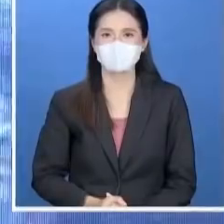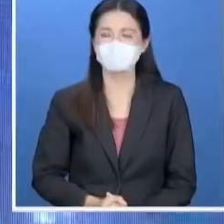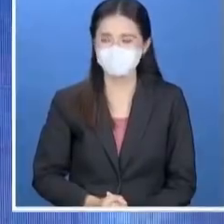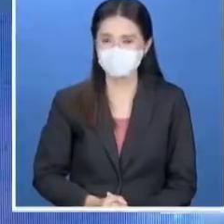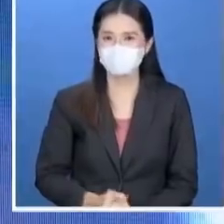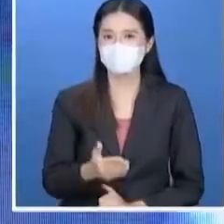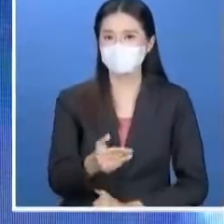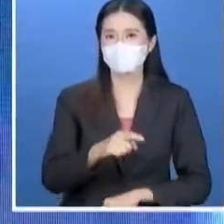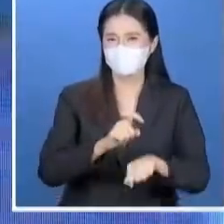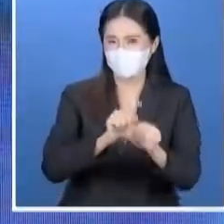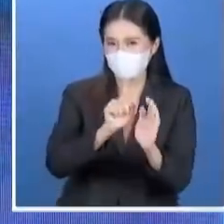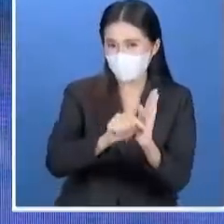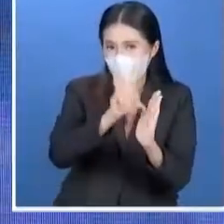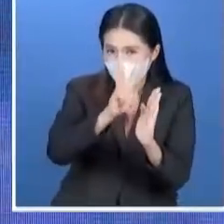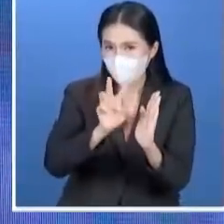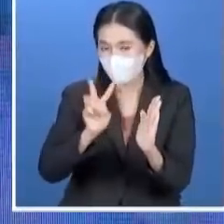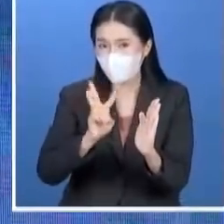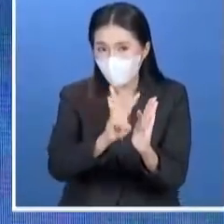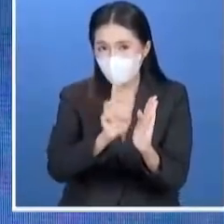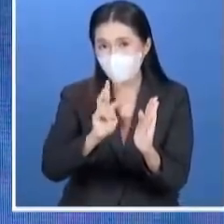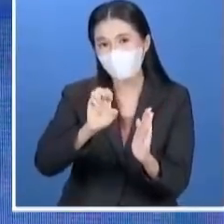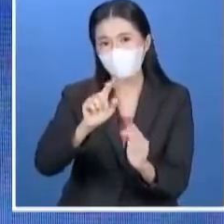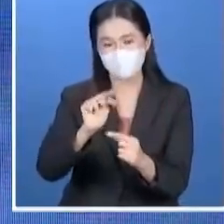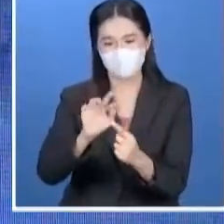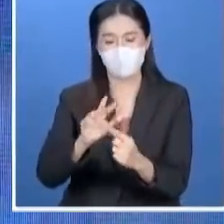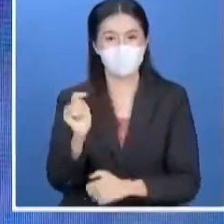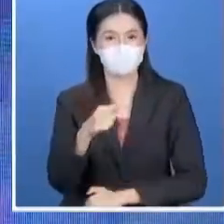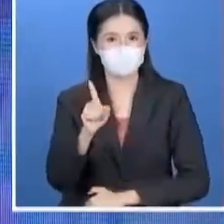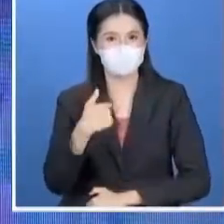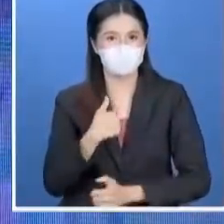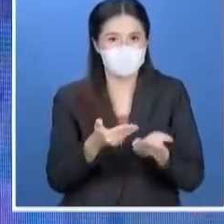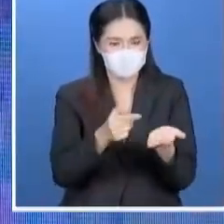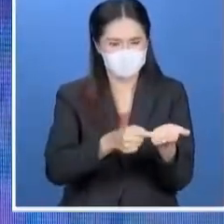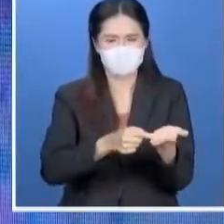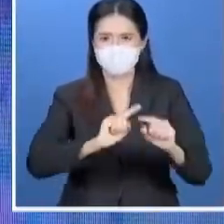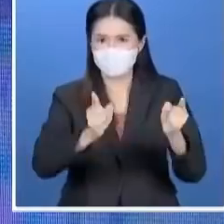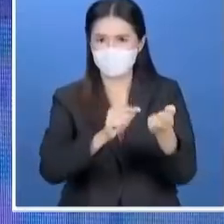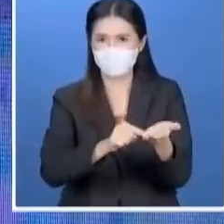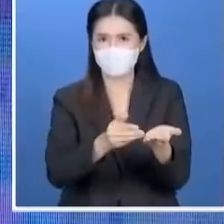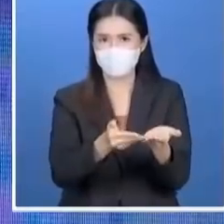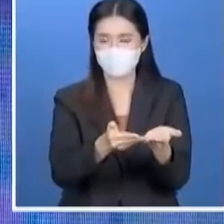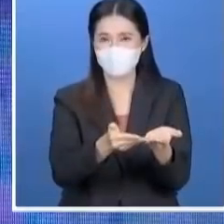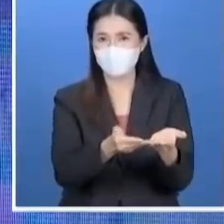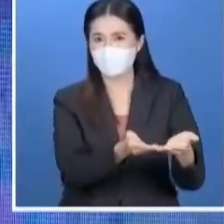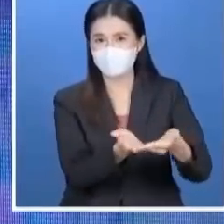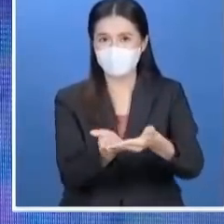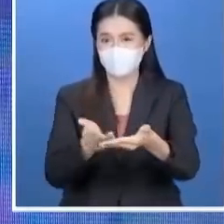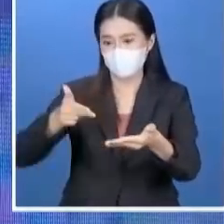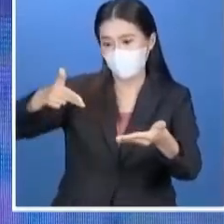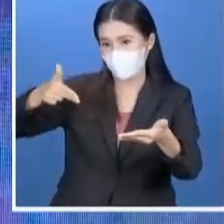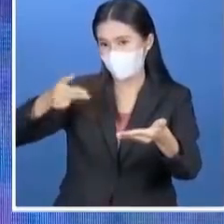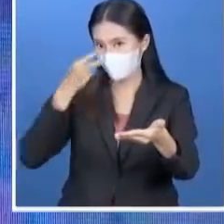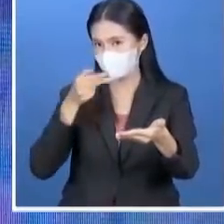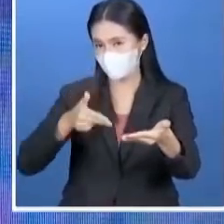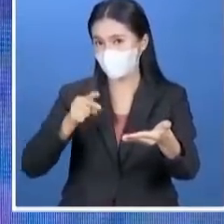จากนั้น6วินาทีถัดมาจะสังเกตว่ามุมของเรือนั้นเปลี่ยนไปมีการหันท้ายเรือมาให้กล้องวงจรปิดมาก